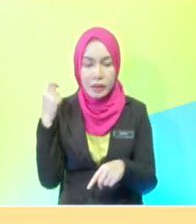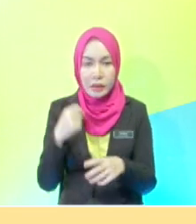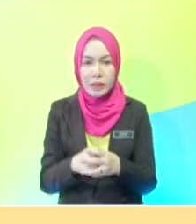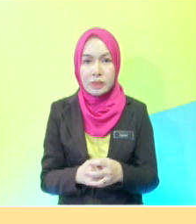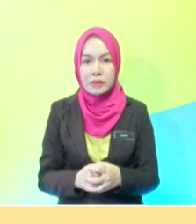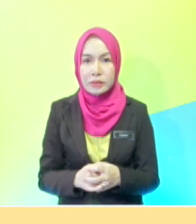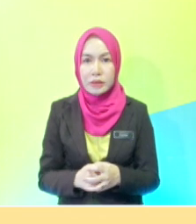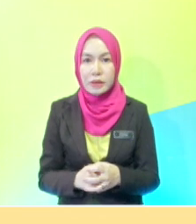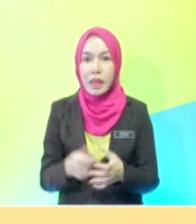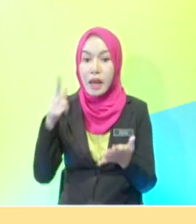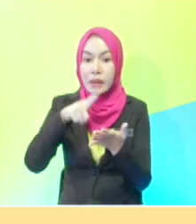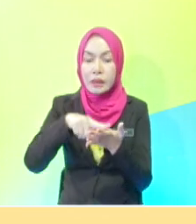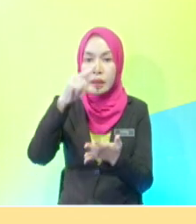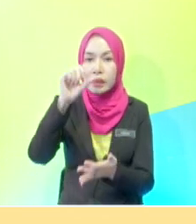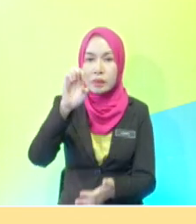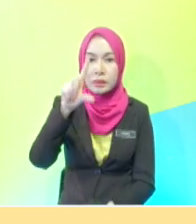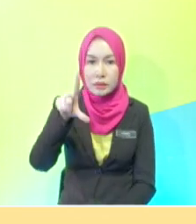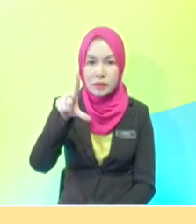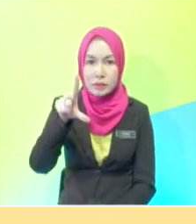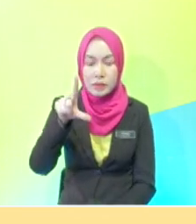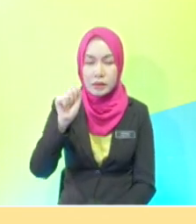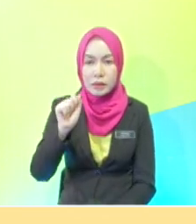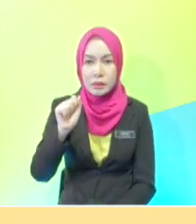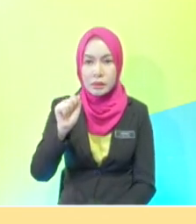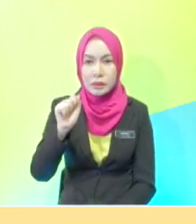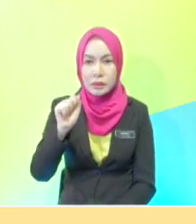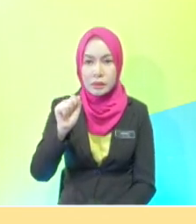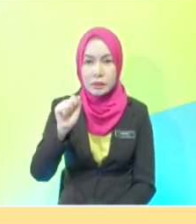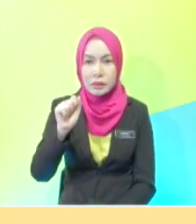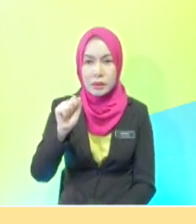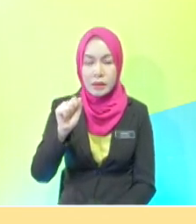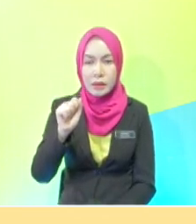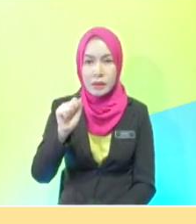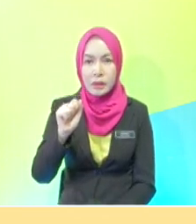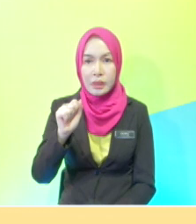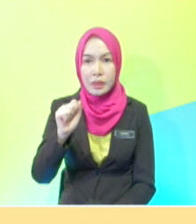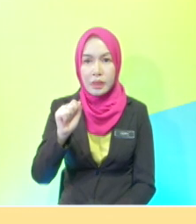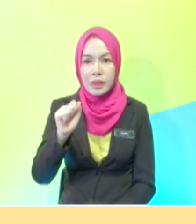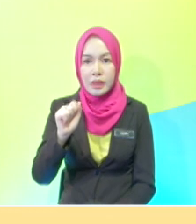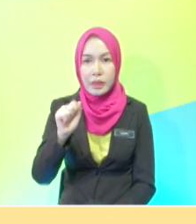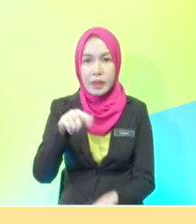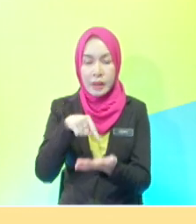gel kemudian fragmen DNA yang berlainan size tadi dipindahkan kepada gel